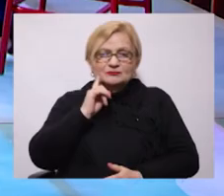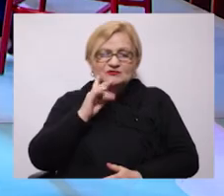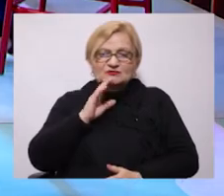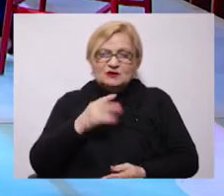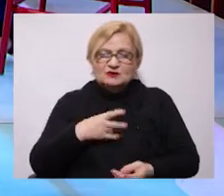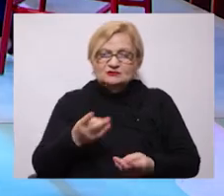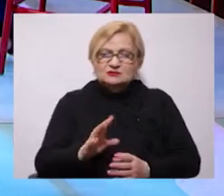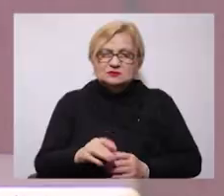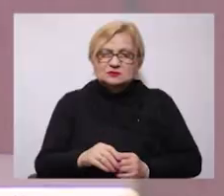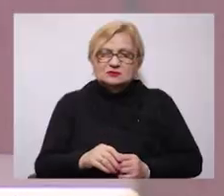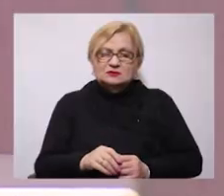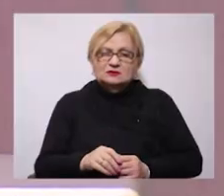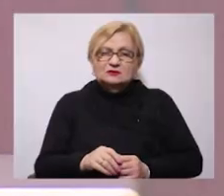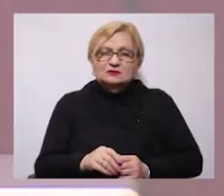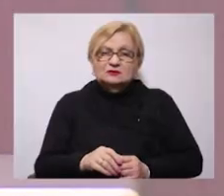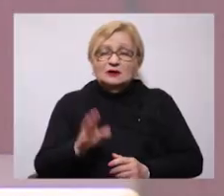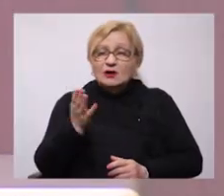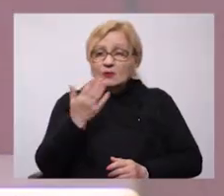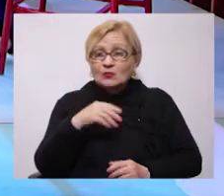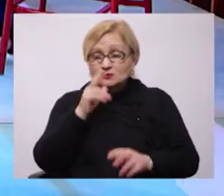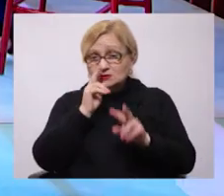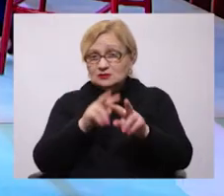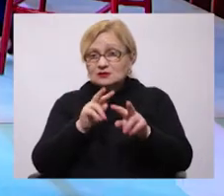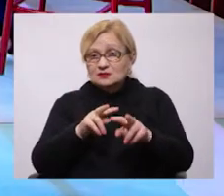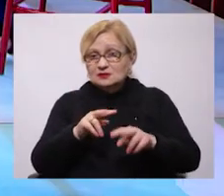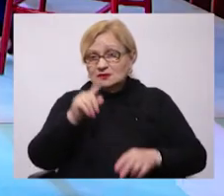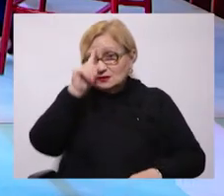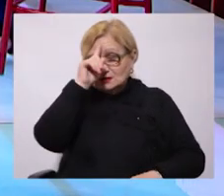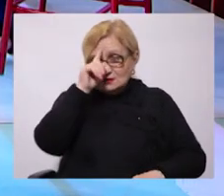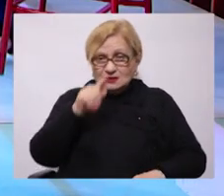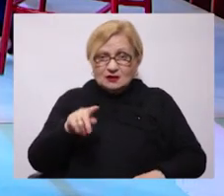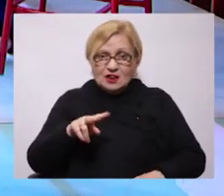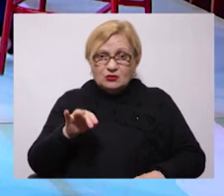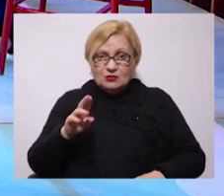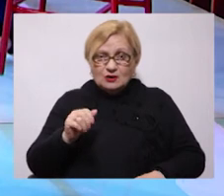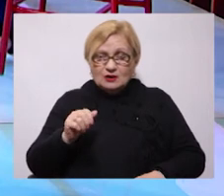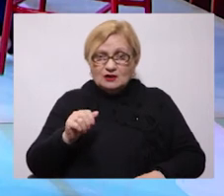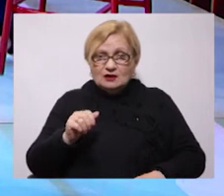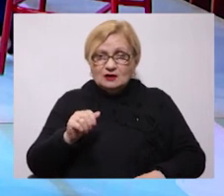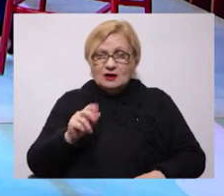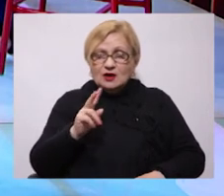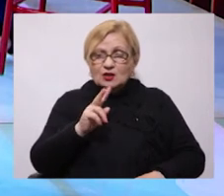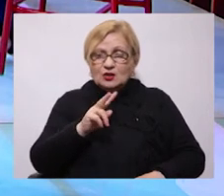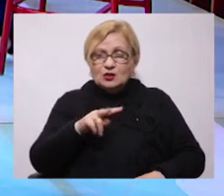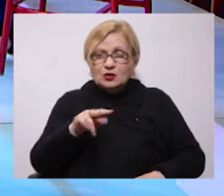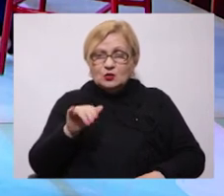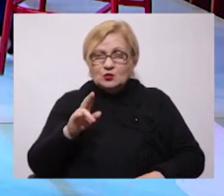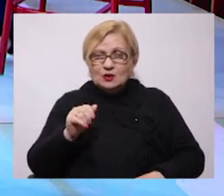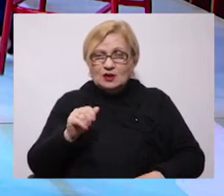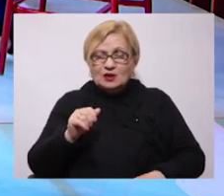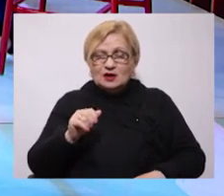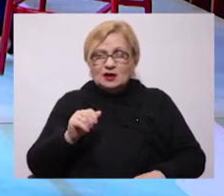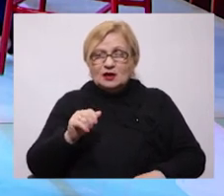არ გჭირდება. ჯოხი. და მოდი დავაკვირდეთ ლუკა, პირველი ნახა ბლინი. ლუკას ვეკითხები.